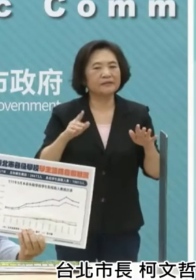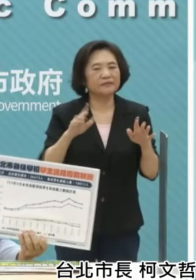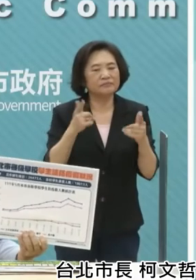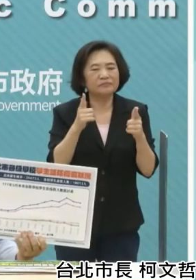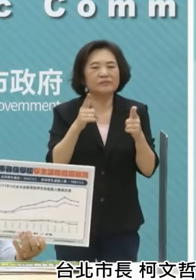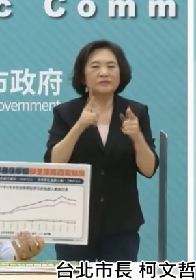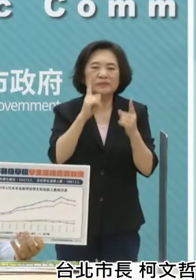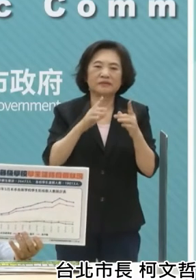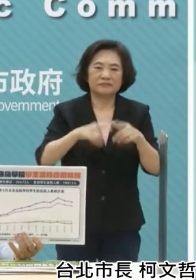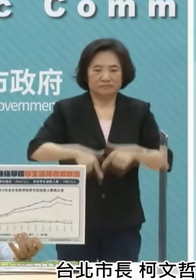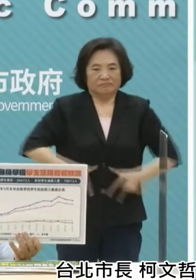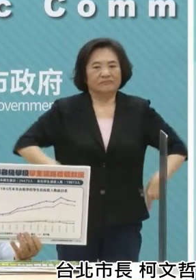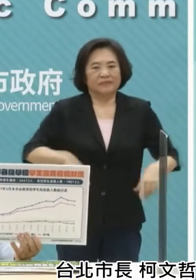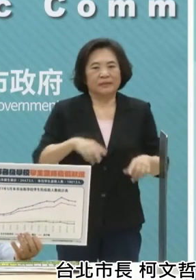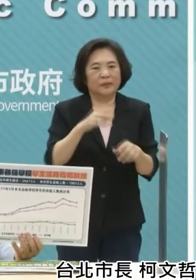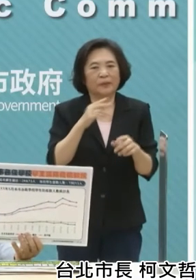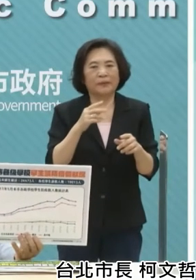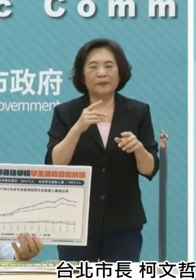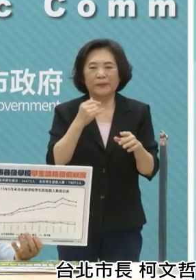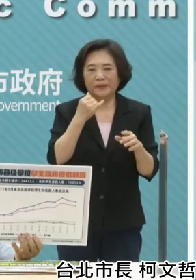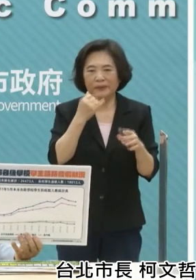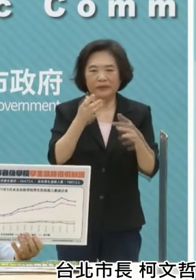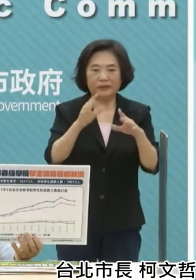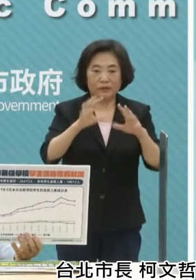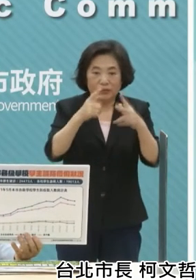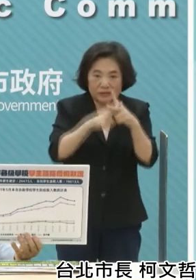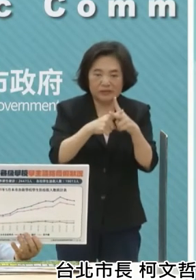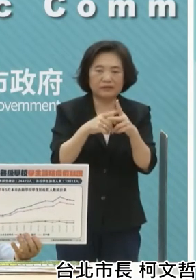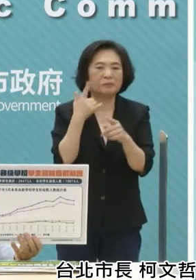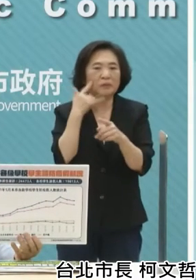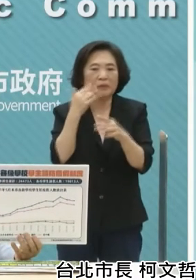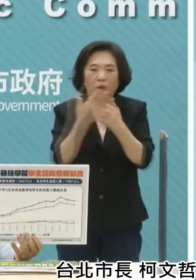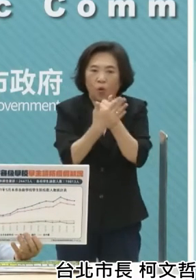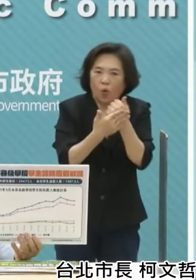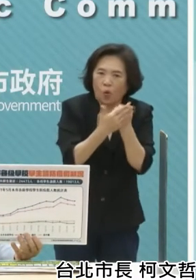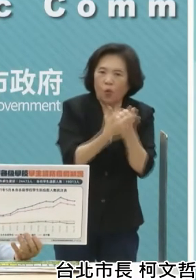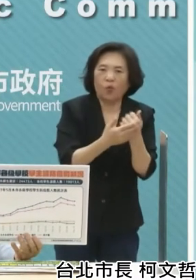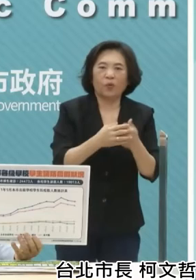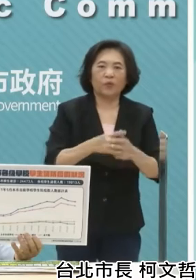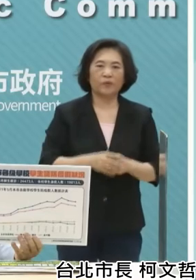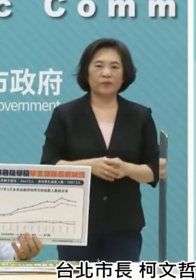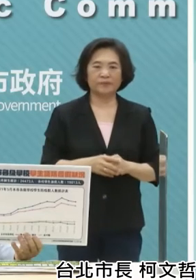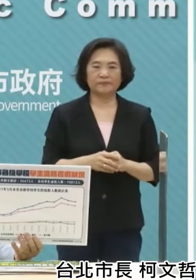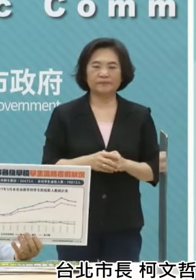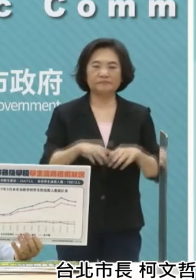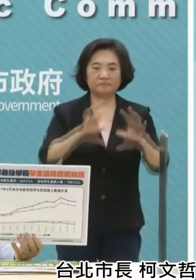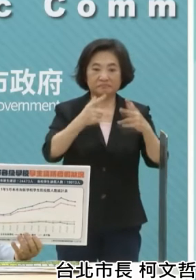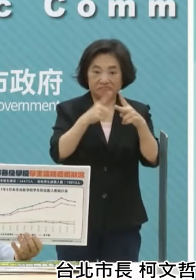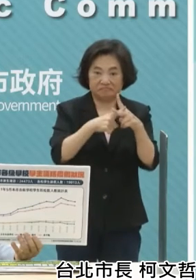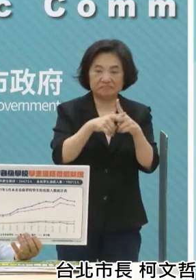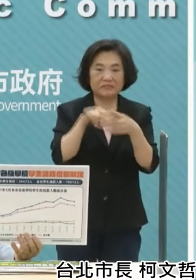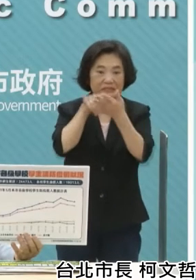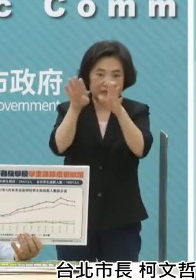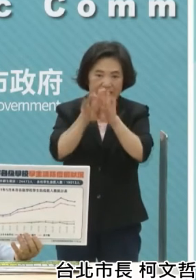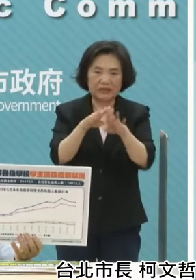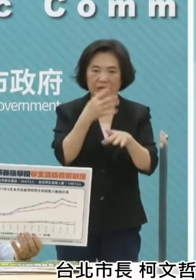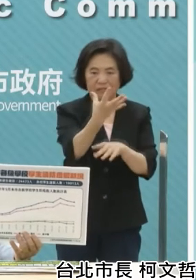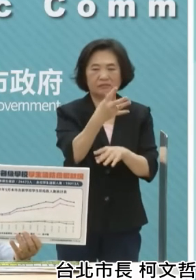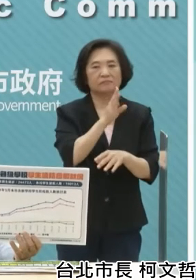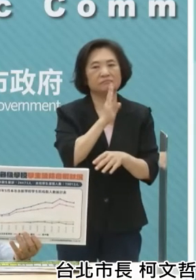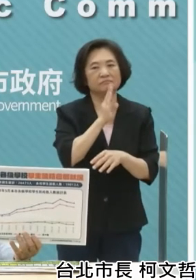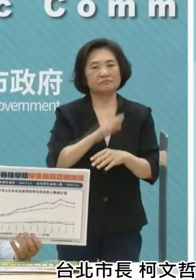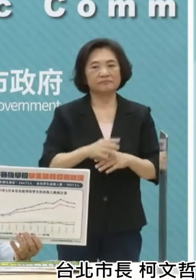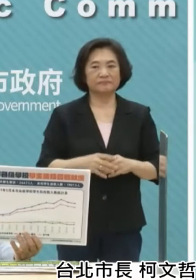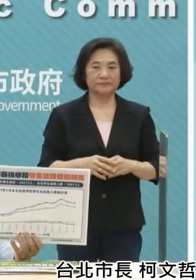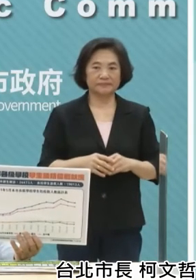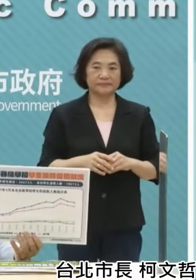安全的，比较勇敢，你知道，想说小学生父母都保护得很彻底，所以这很明显，小学生请防疫假的一大堆。那